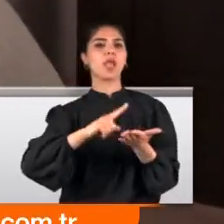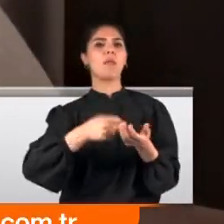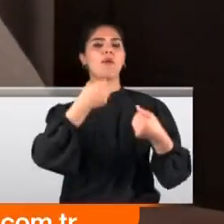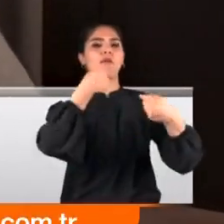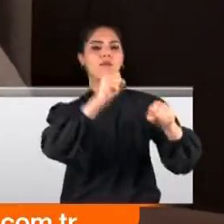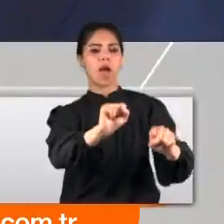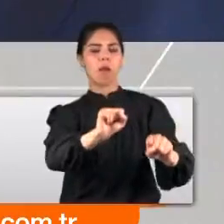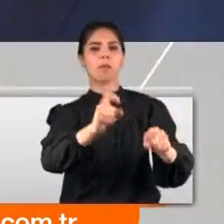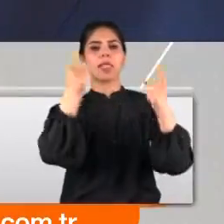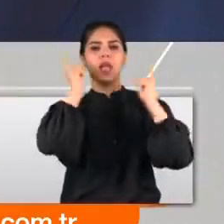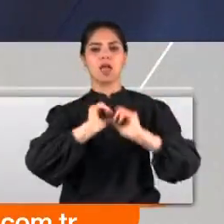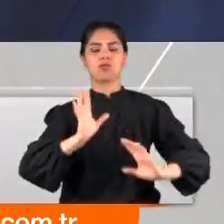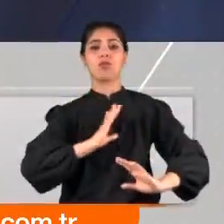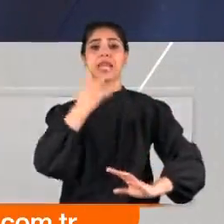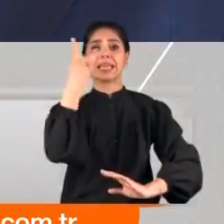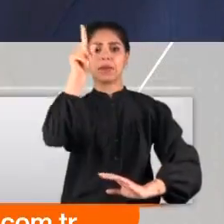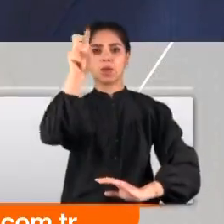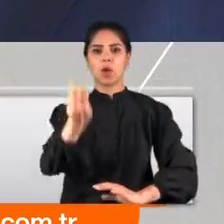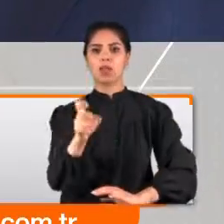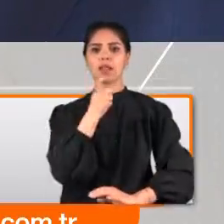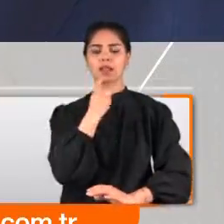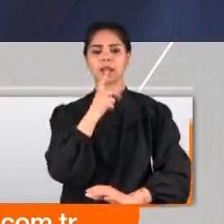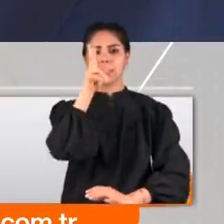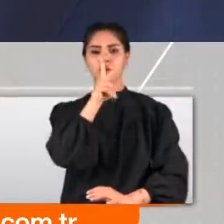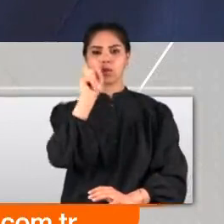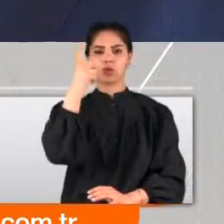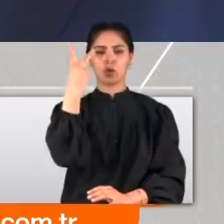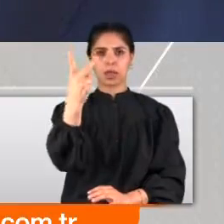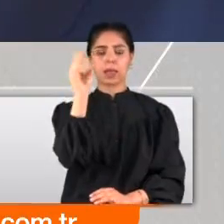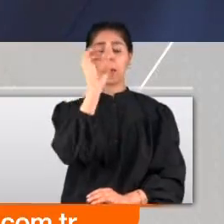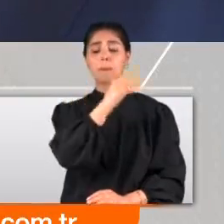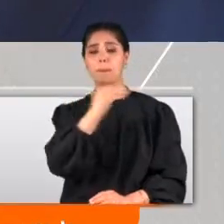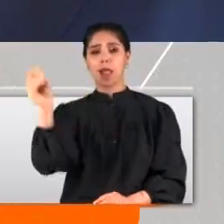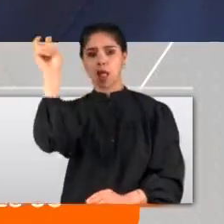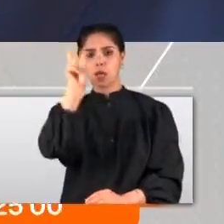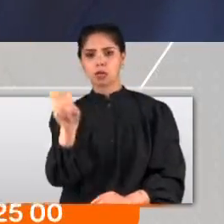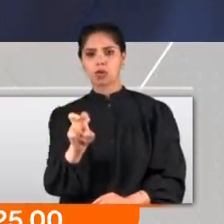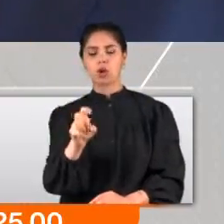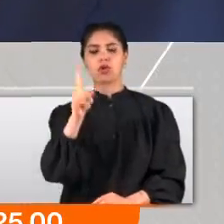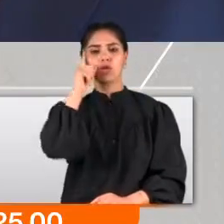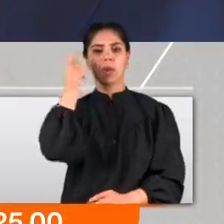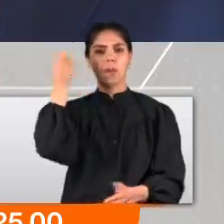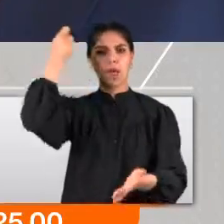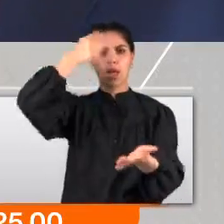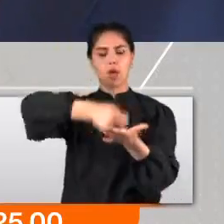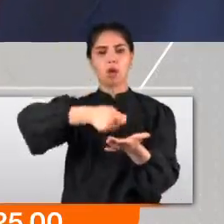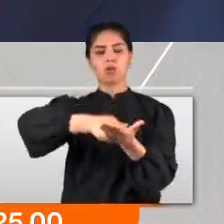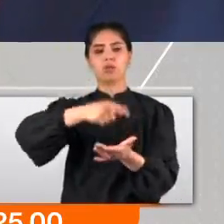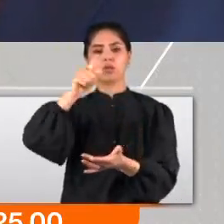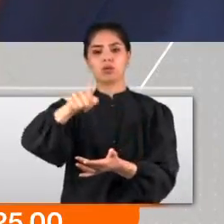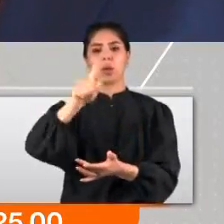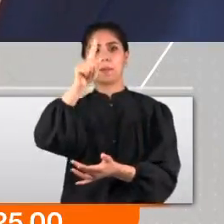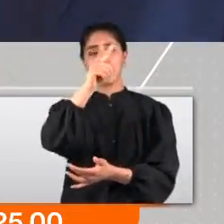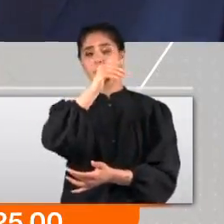evlere ipotek konuldu 2018 senesinde 292 bin dolar artı 4 milyon sürü Japonya'nın bir para ödedik o zamanın